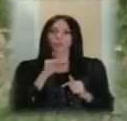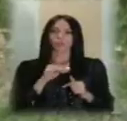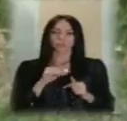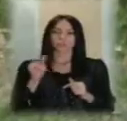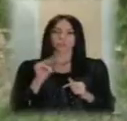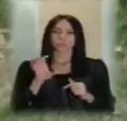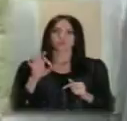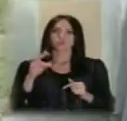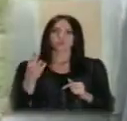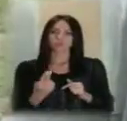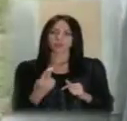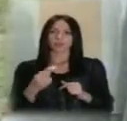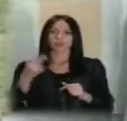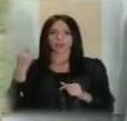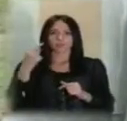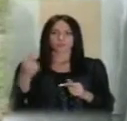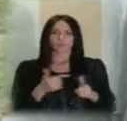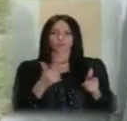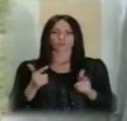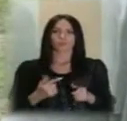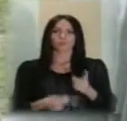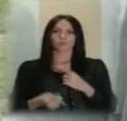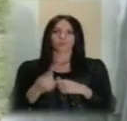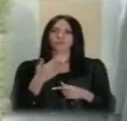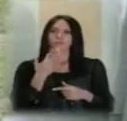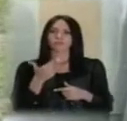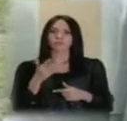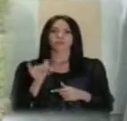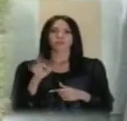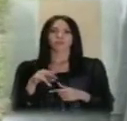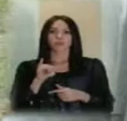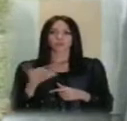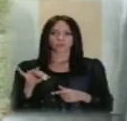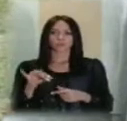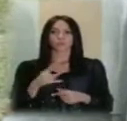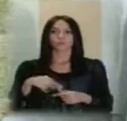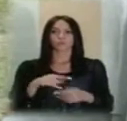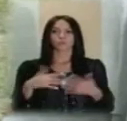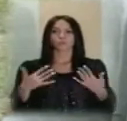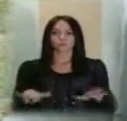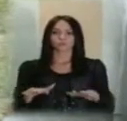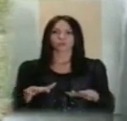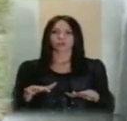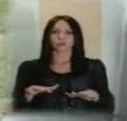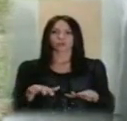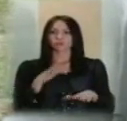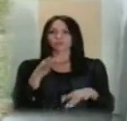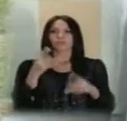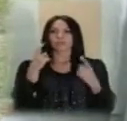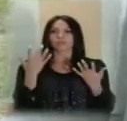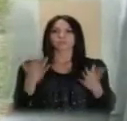соціально-психологічної підготовки. Повернувся у Нацгвардію, тому що вже, ну, вже так сказати, вже я не уявляю свого життя без